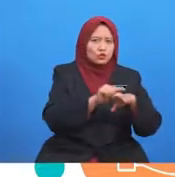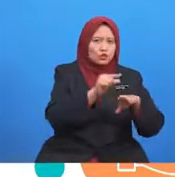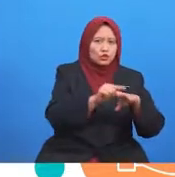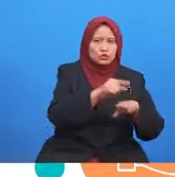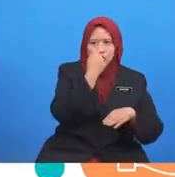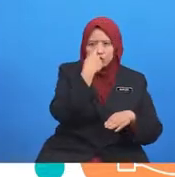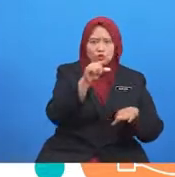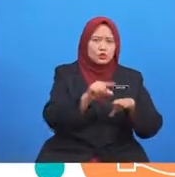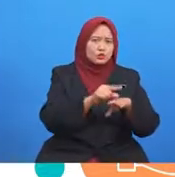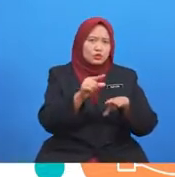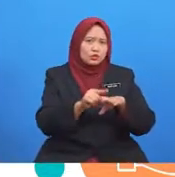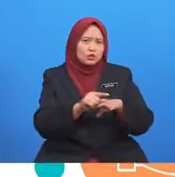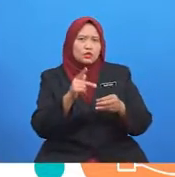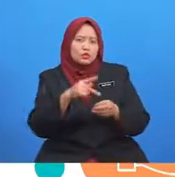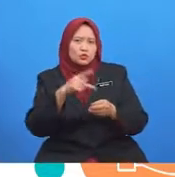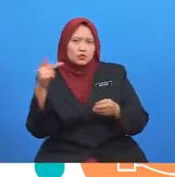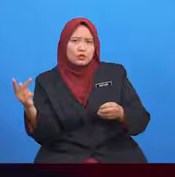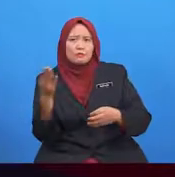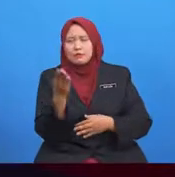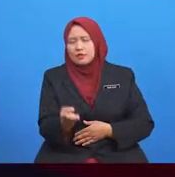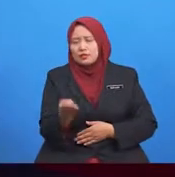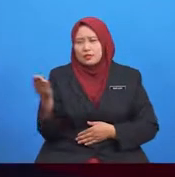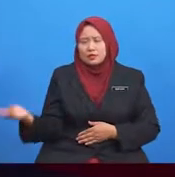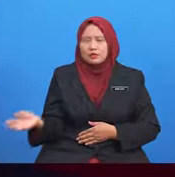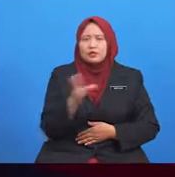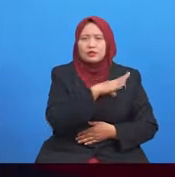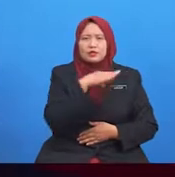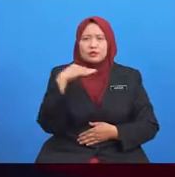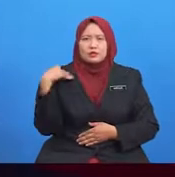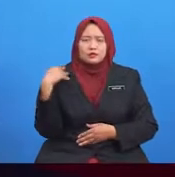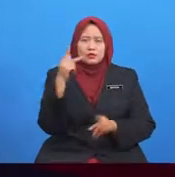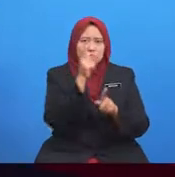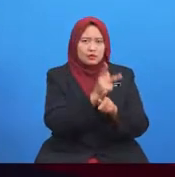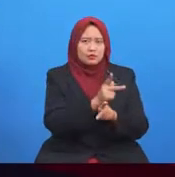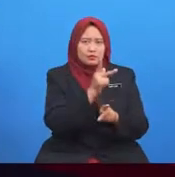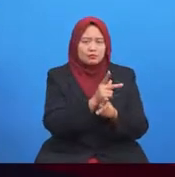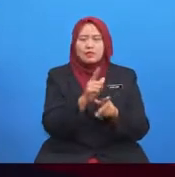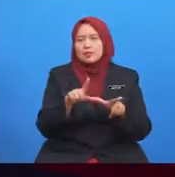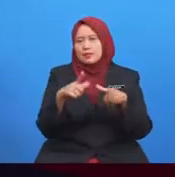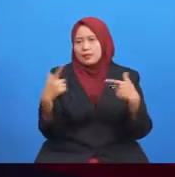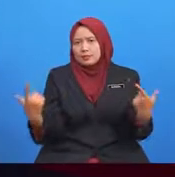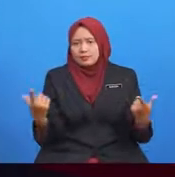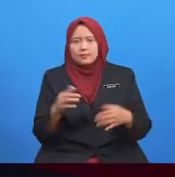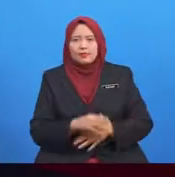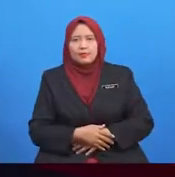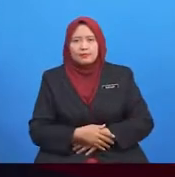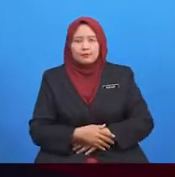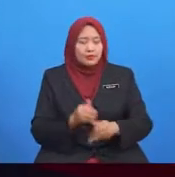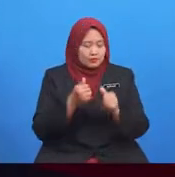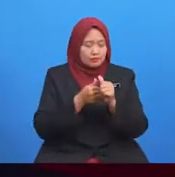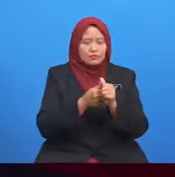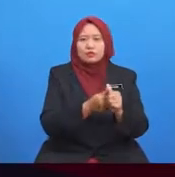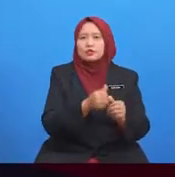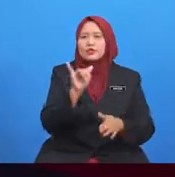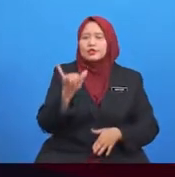dan perkhidmatan lain. Murid-murid, berikut merupakan perkara yang perlu ada